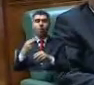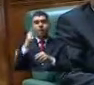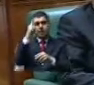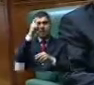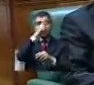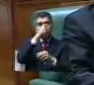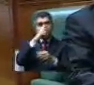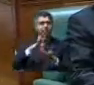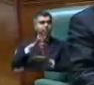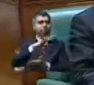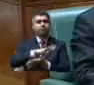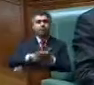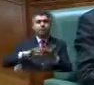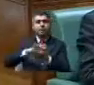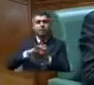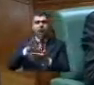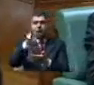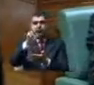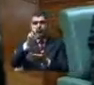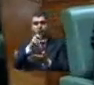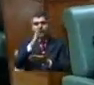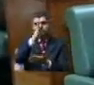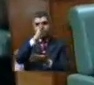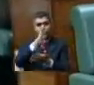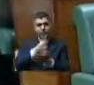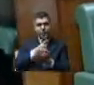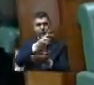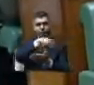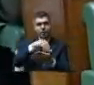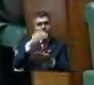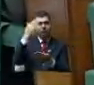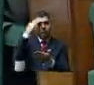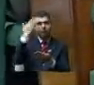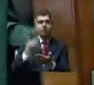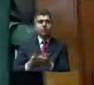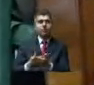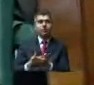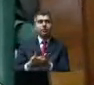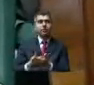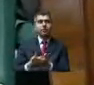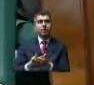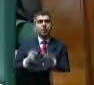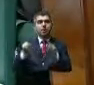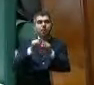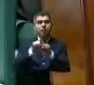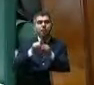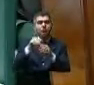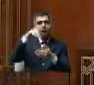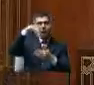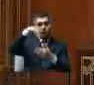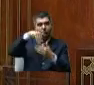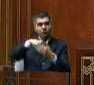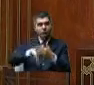واللي دخل هذا القطاع كيعرف باللي هذا واحد البئر لا قعر